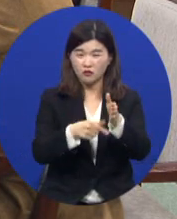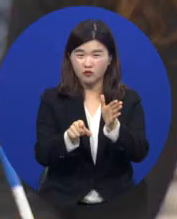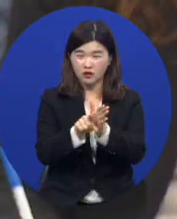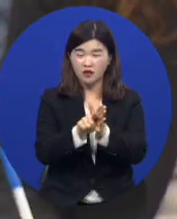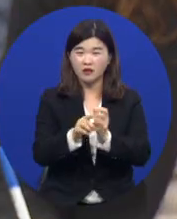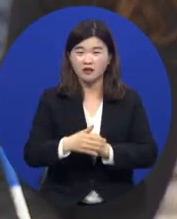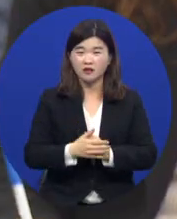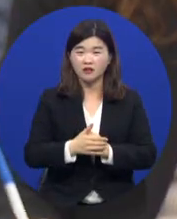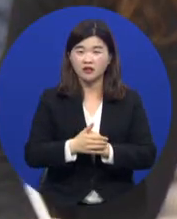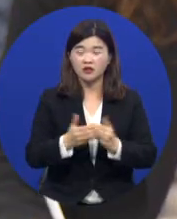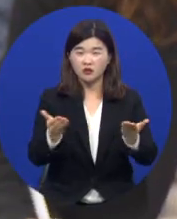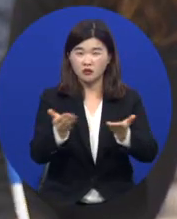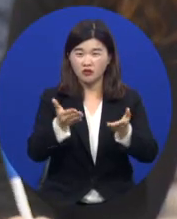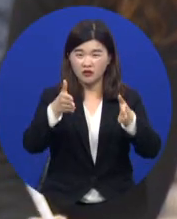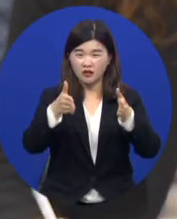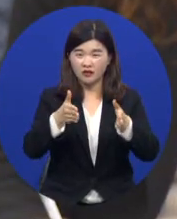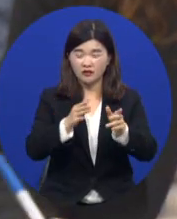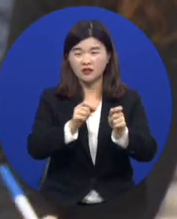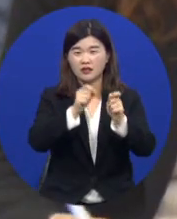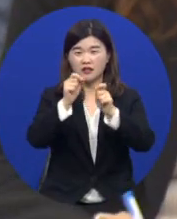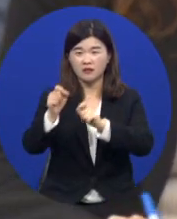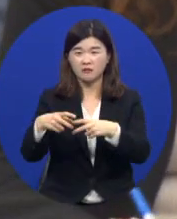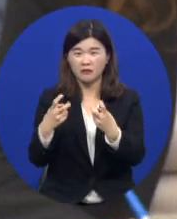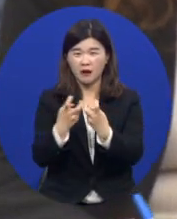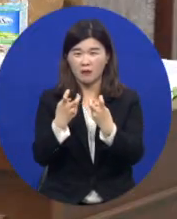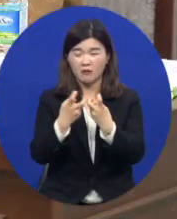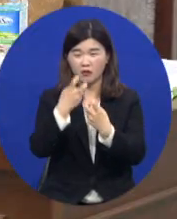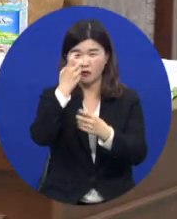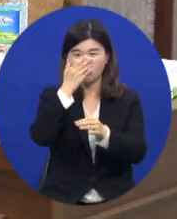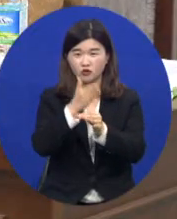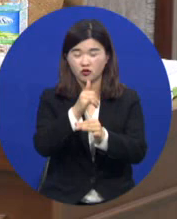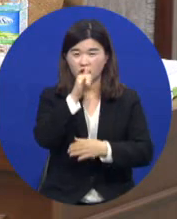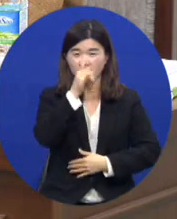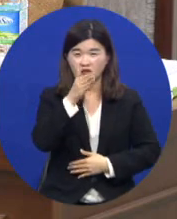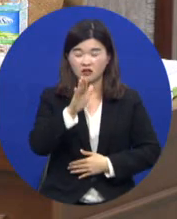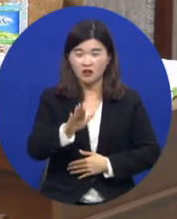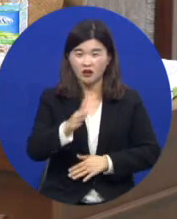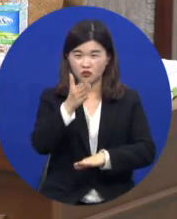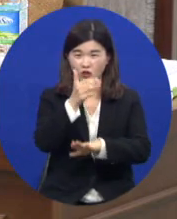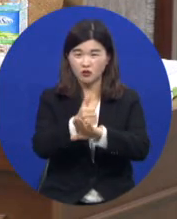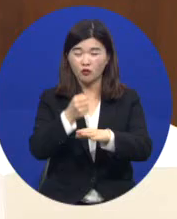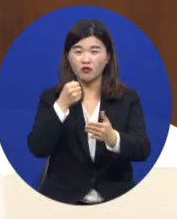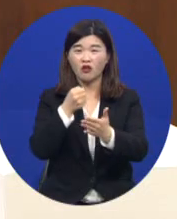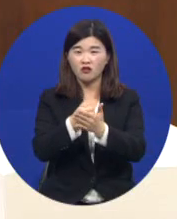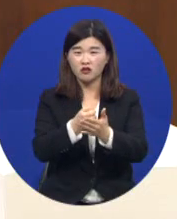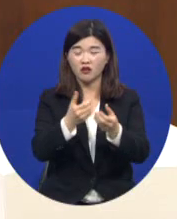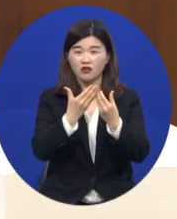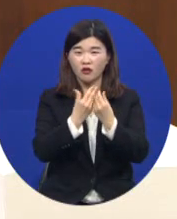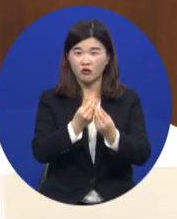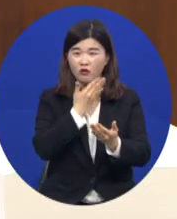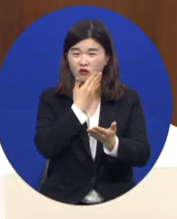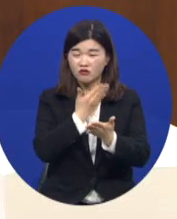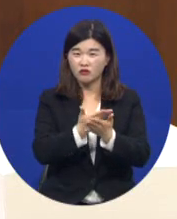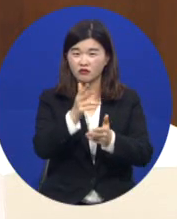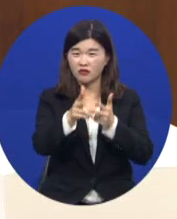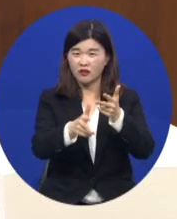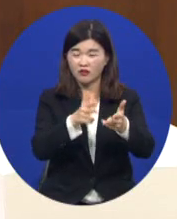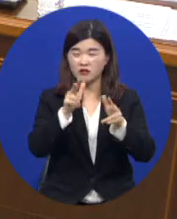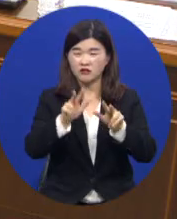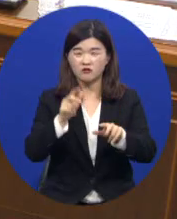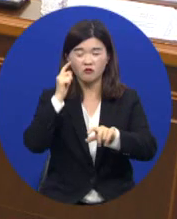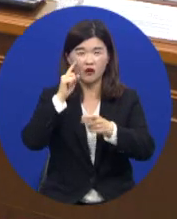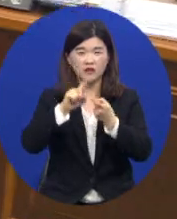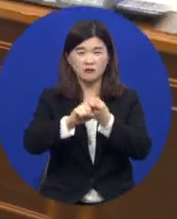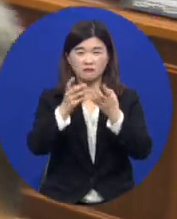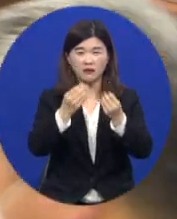위해 용역기간을 늘리는 방안을 검토하고 있는데 최종 결정되는 핵심 사업 내용이